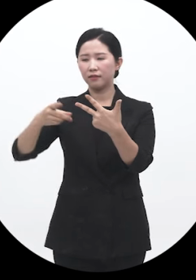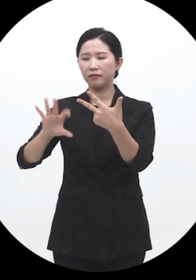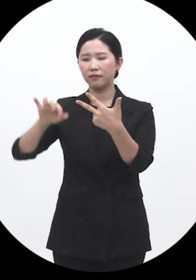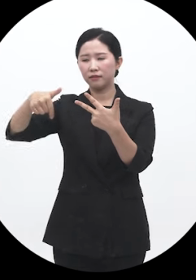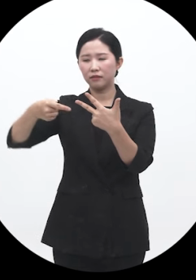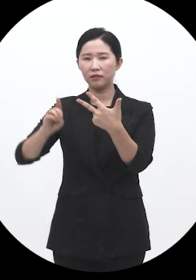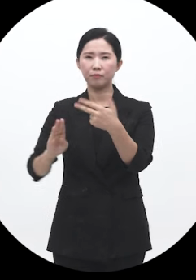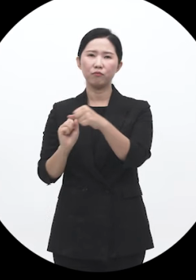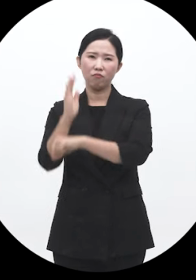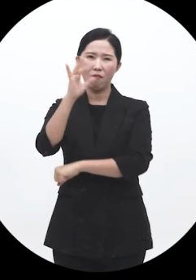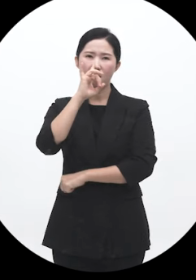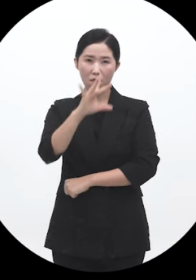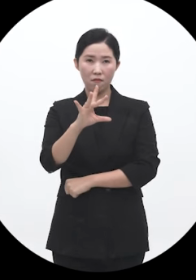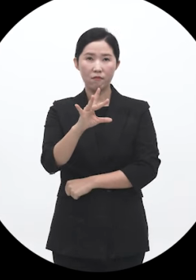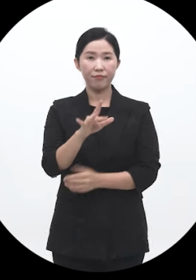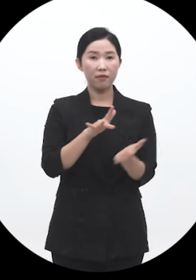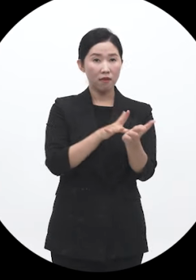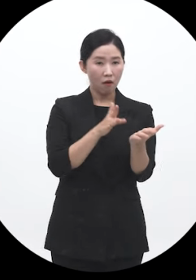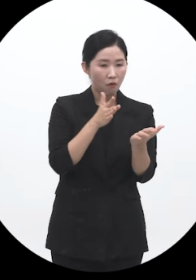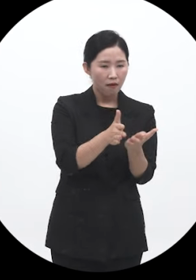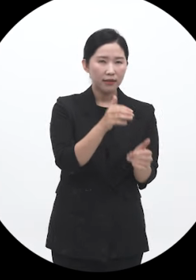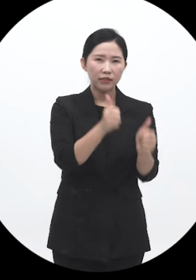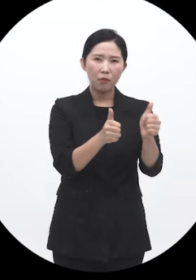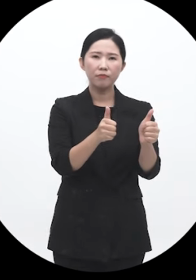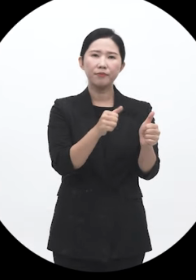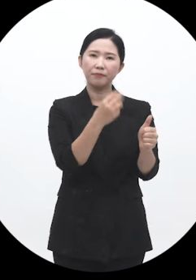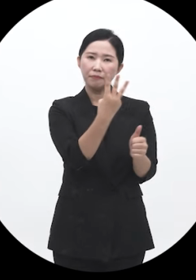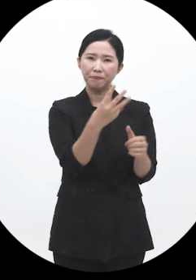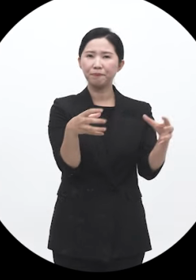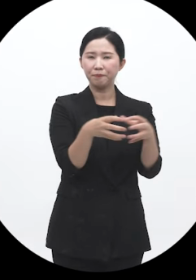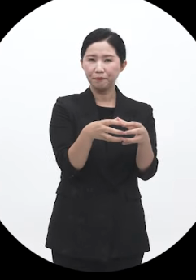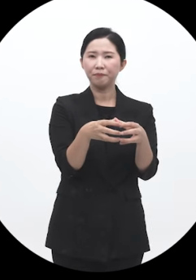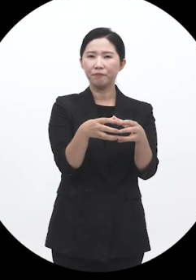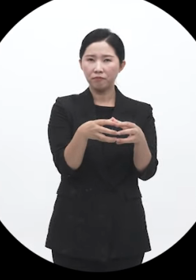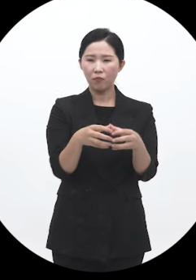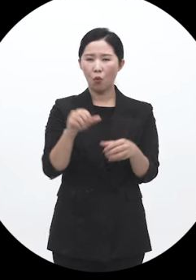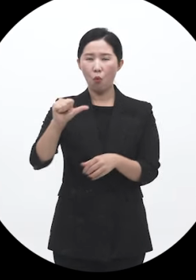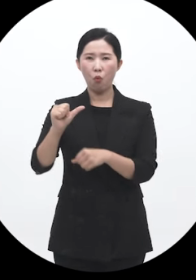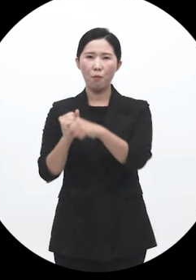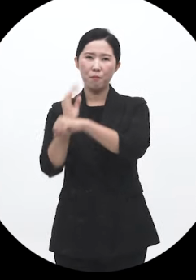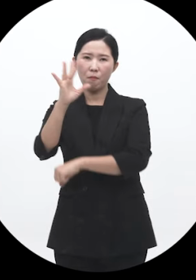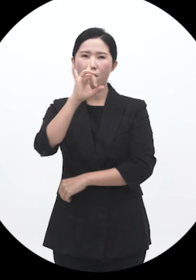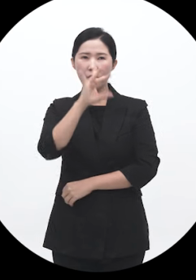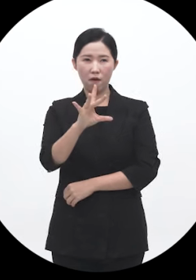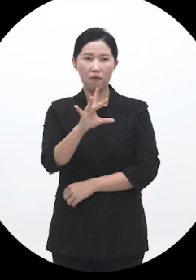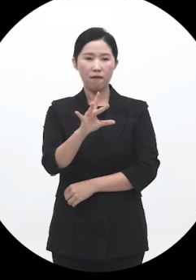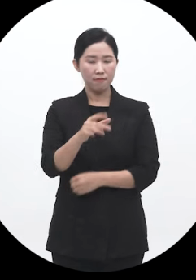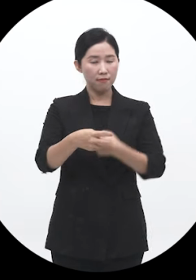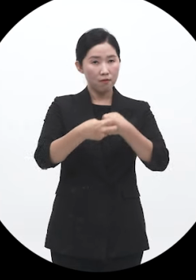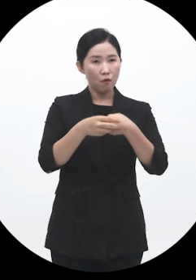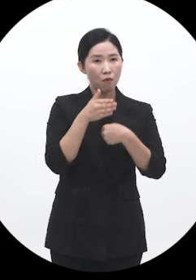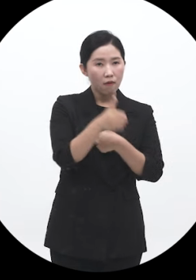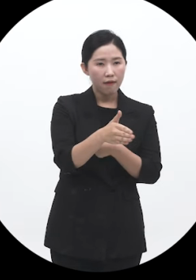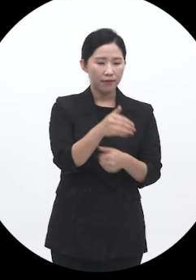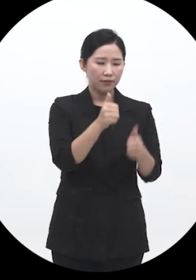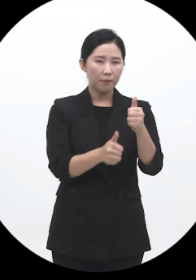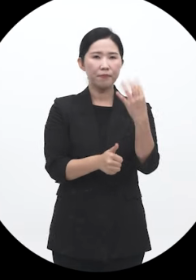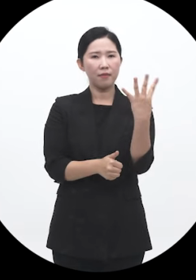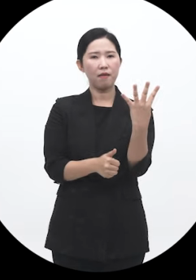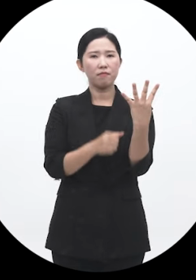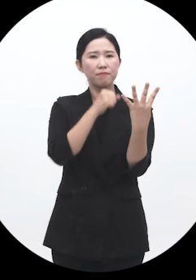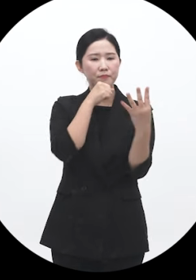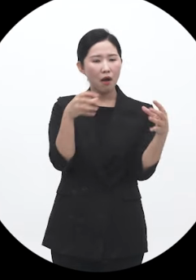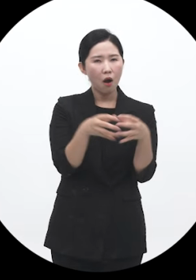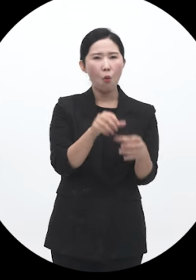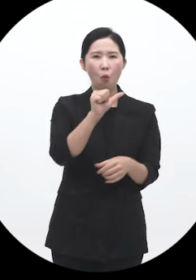3개 영역 등급합 5 이내, 의예과는 4개 영역 등급합 5 이내 및 한국사